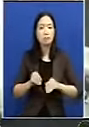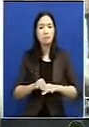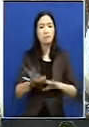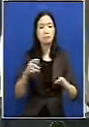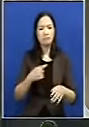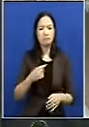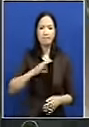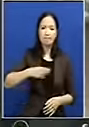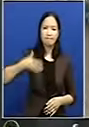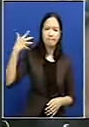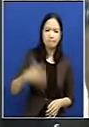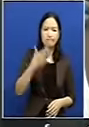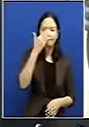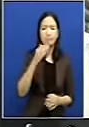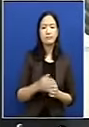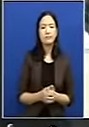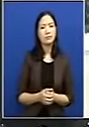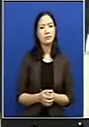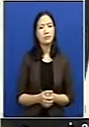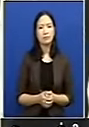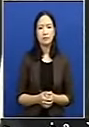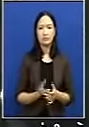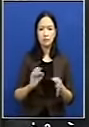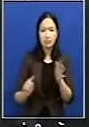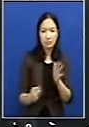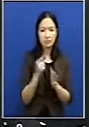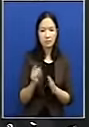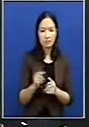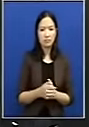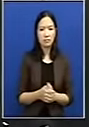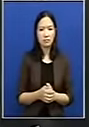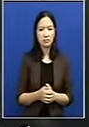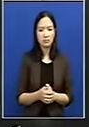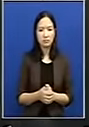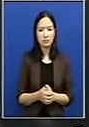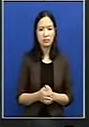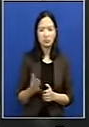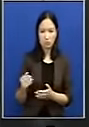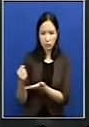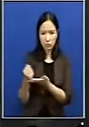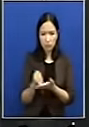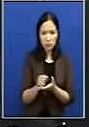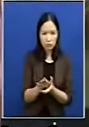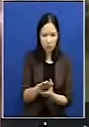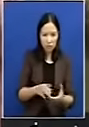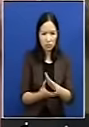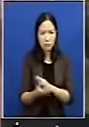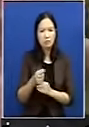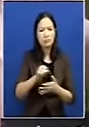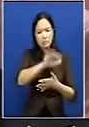ายกก็ไม่พอใจครับพูดถึงเรื่องนี้เป็นเรื่องแรกเลยบอกว่ากรณีที่พลเอกสุรเชษฐ์ช่วยถอดรองเท้าก็เป็น